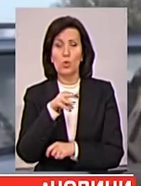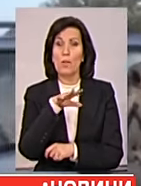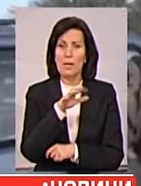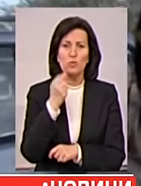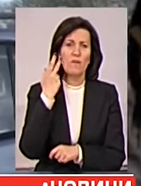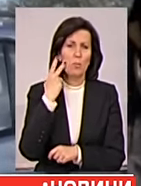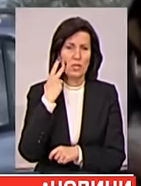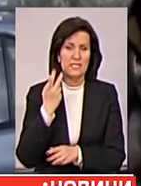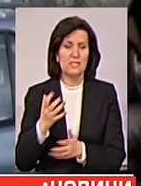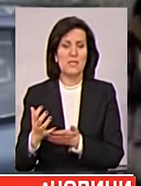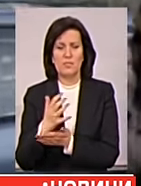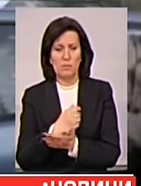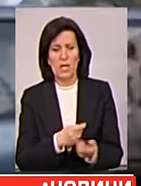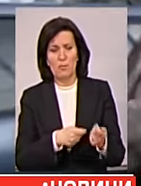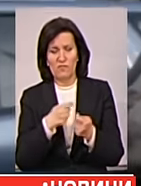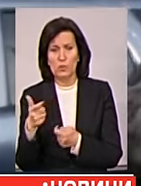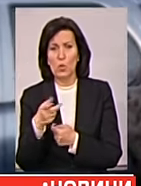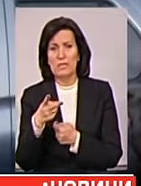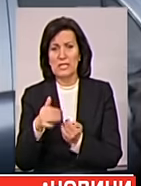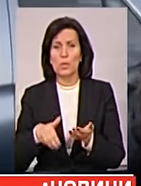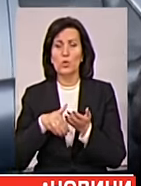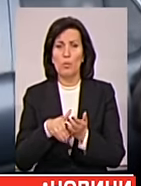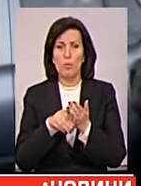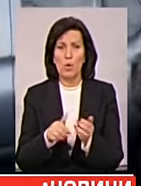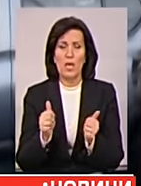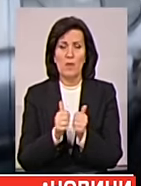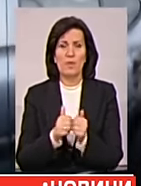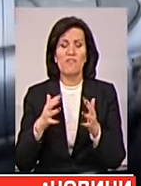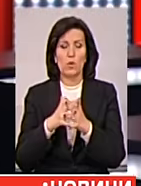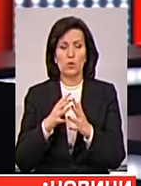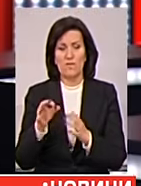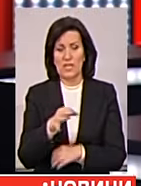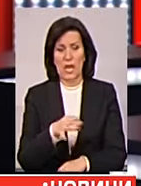Толмачова постійно збирає і привозить гуманітарну допомогу в прифронтові райони.